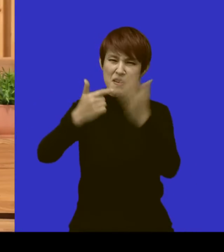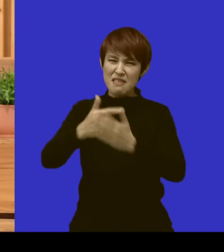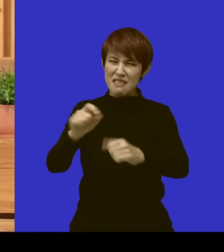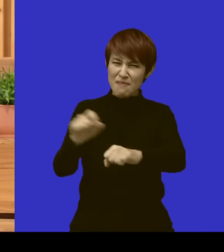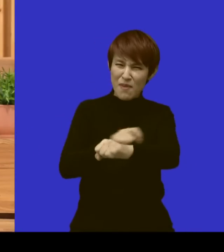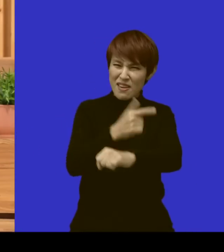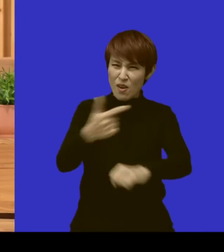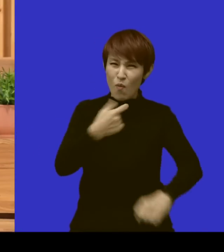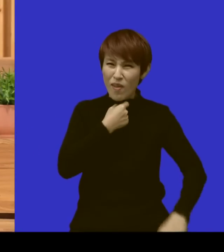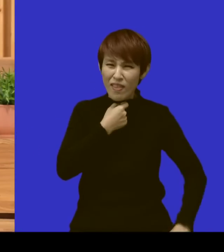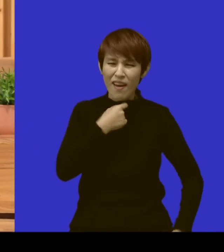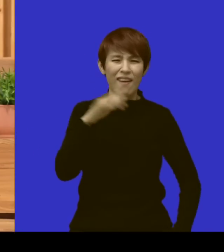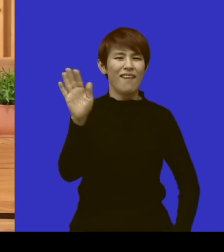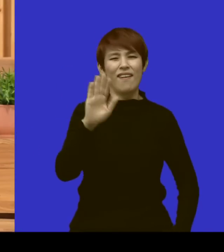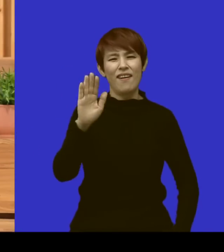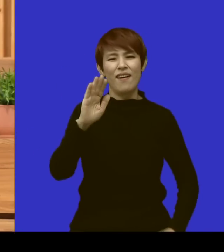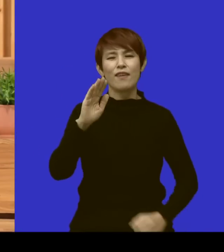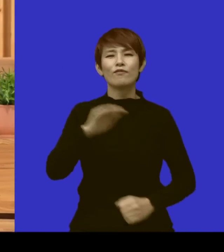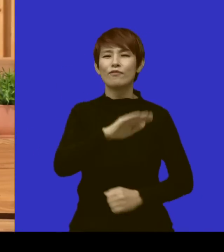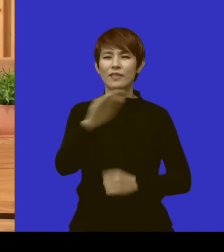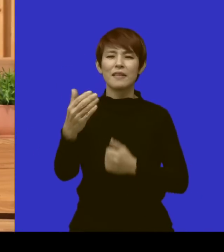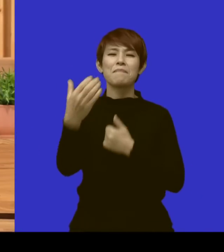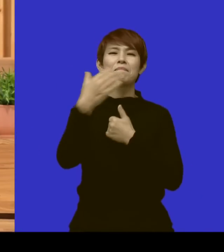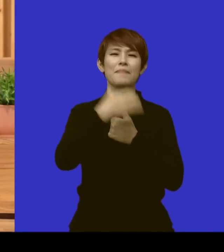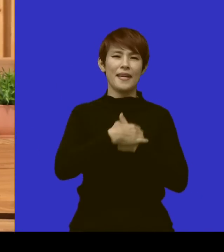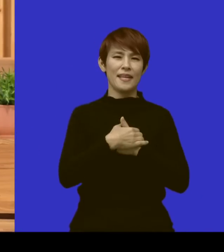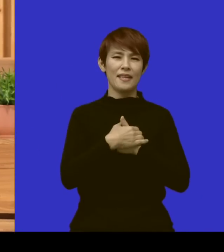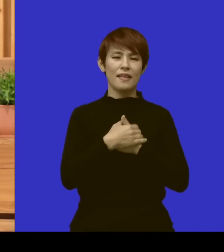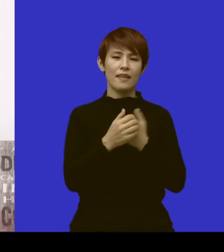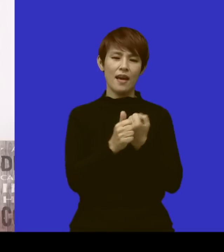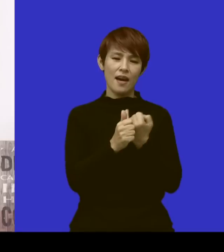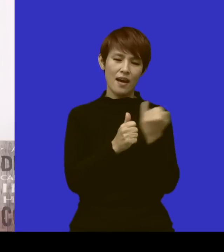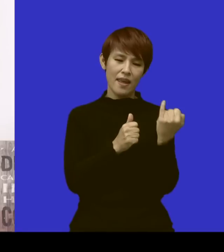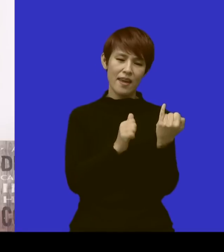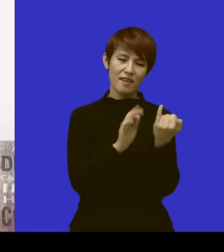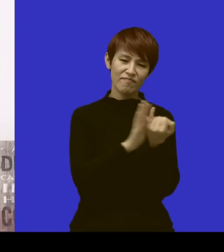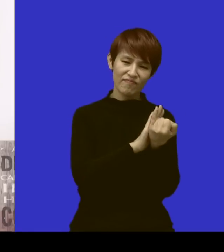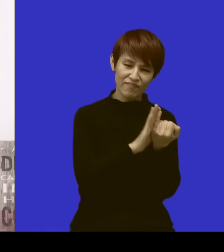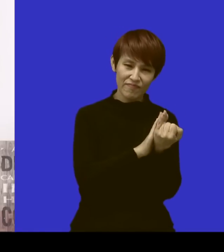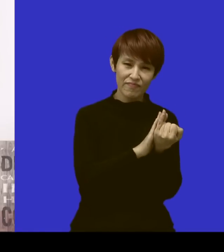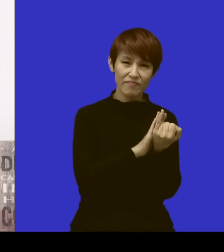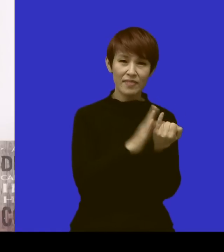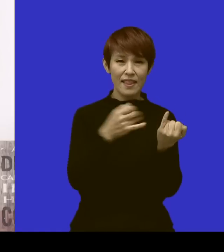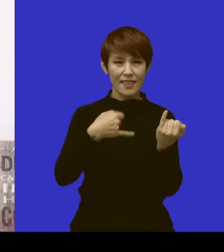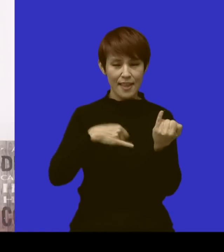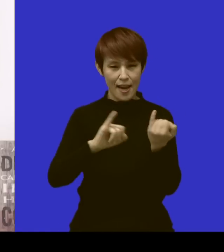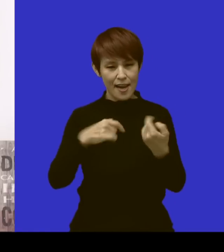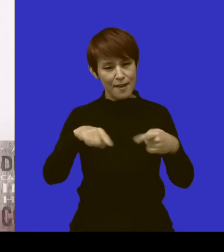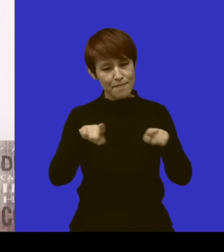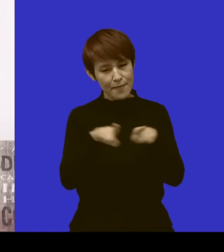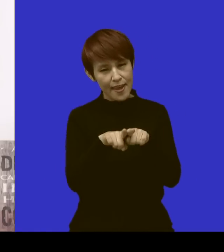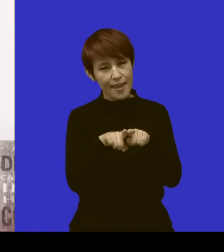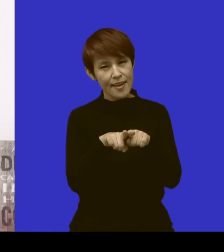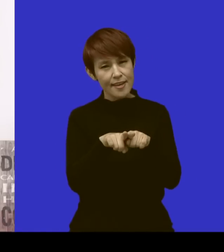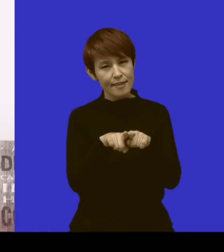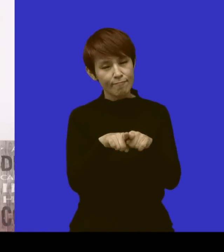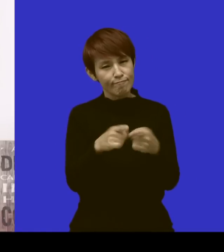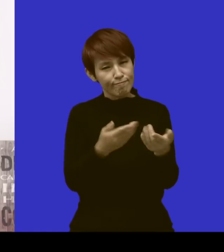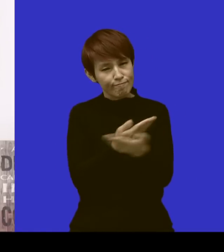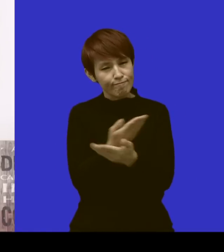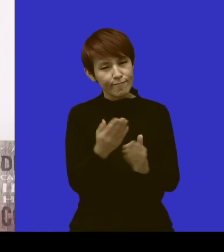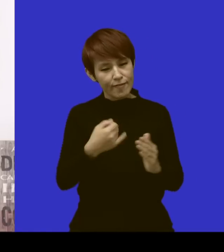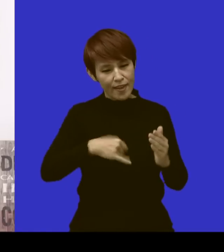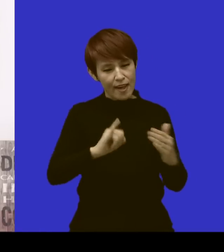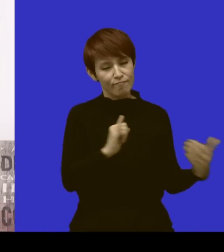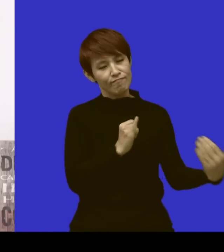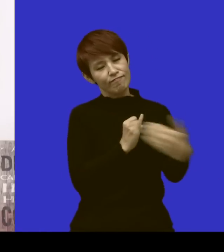같지만 우리에게 맡기신 사역은 내 아내를 돌보는 일, 또 우리 예지와 함께 시간을 보내는 일, 예지를